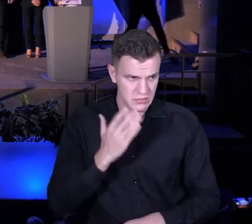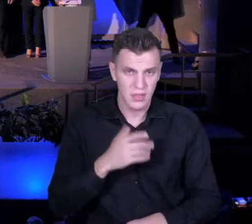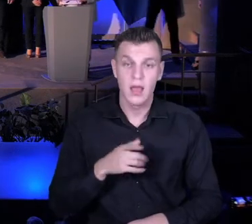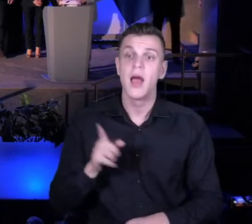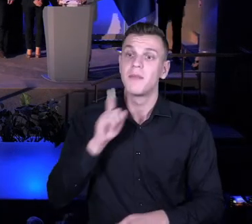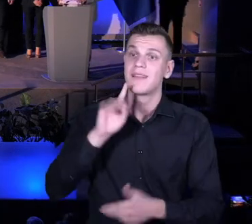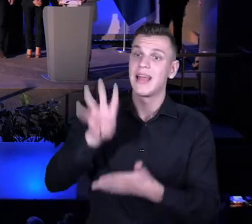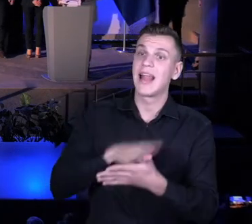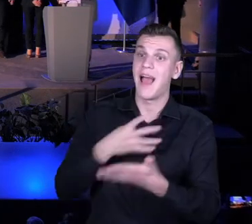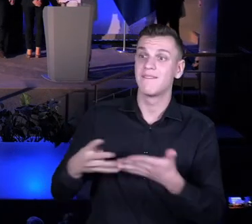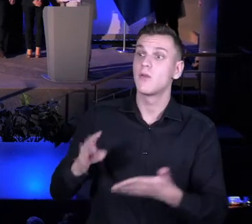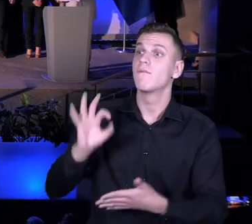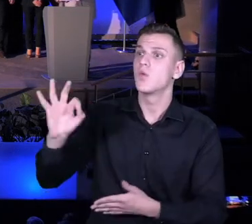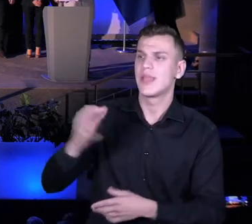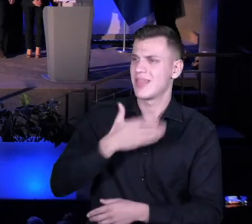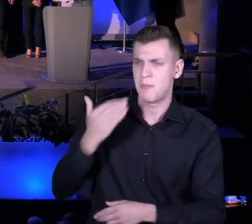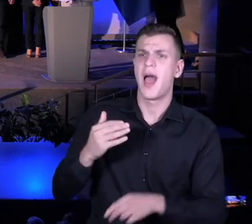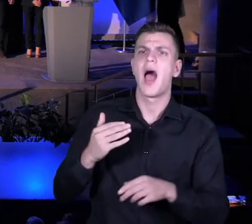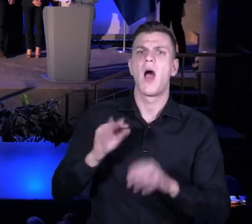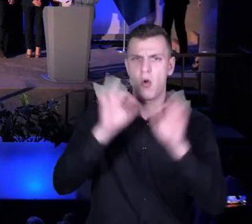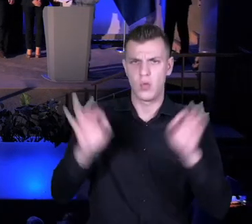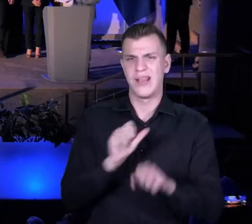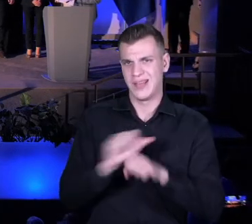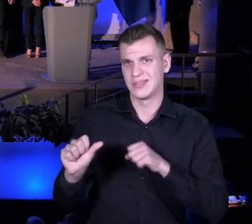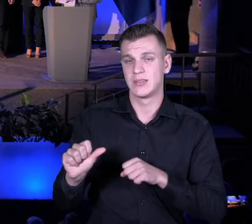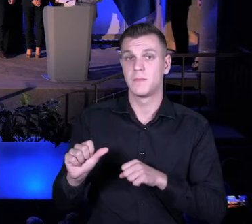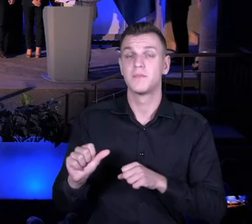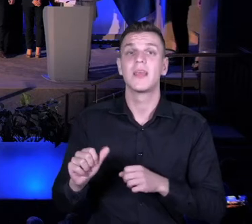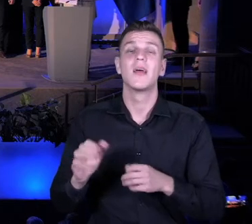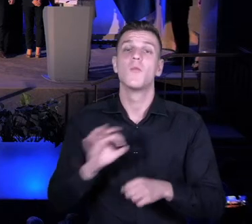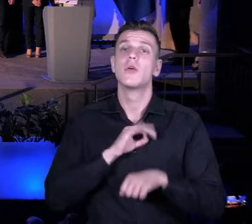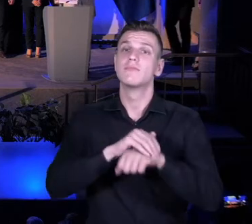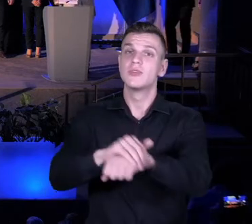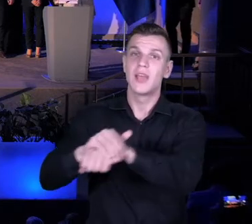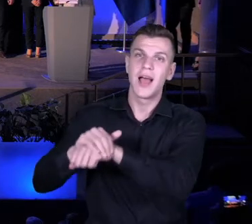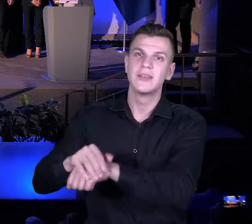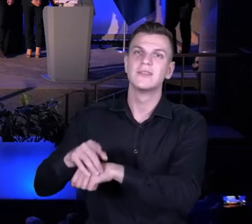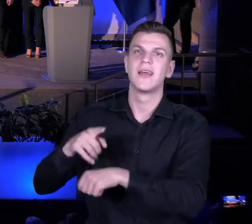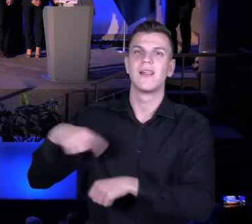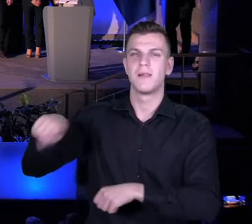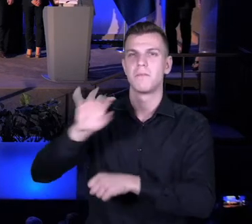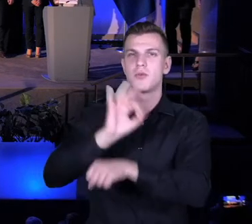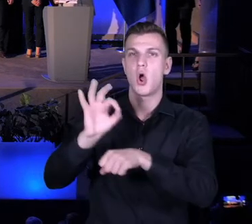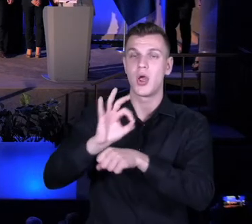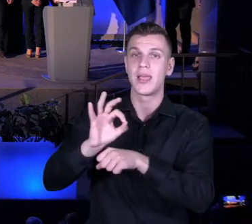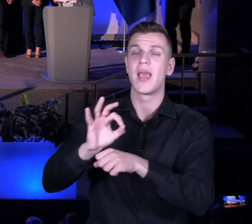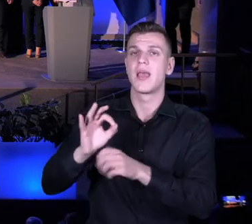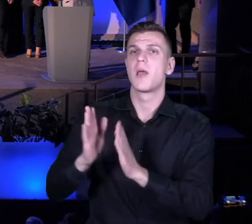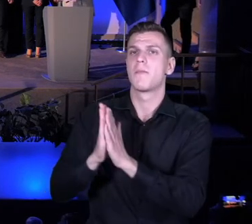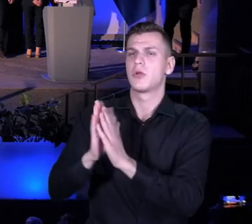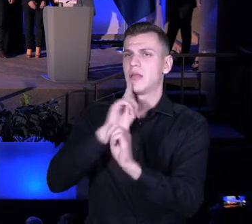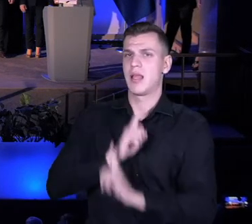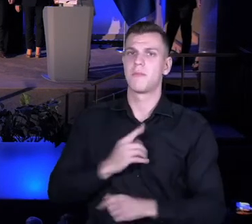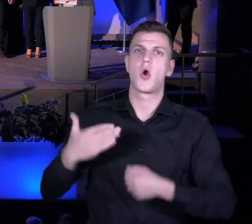grafiku Jędrzeja, w pozostałych było. Kochani, zostałem poproszony przez moich przyjaciół ze Szkoły dla Innowatora o krótkie zabranie głosu. To